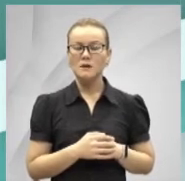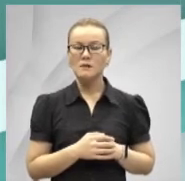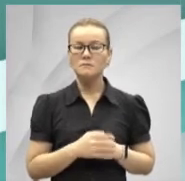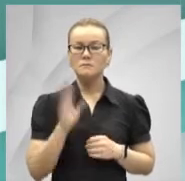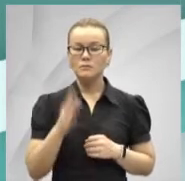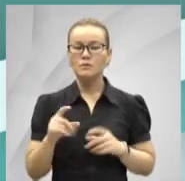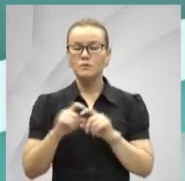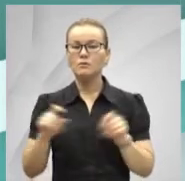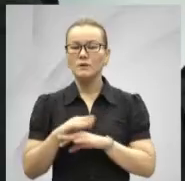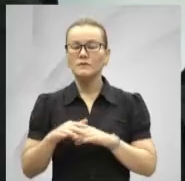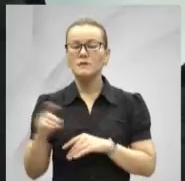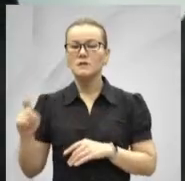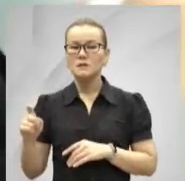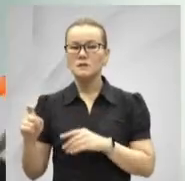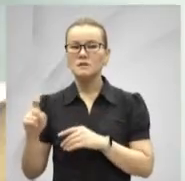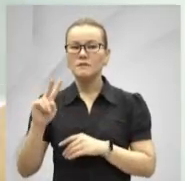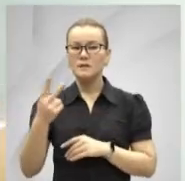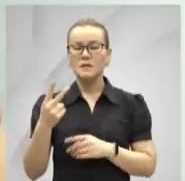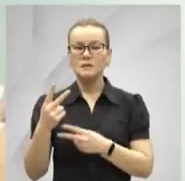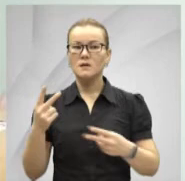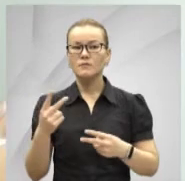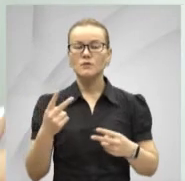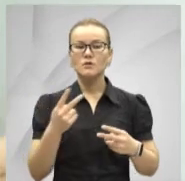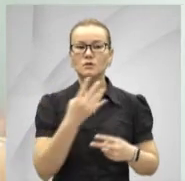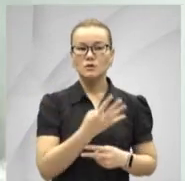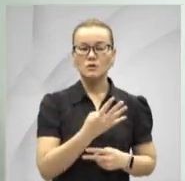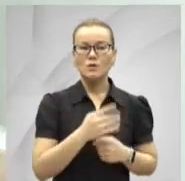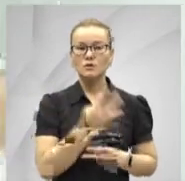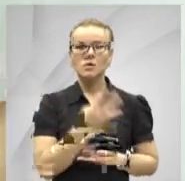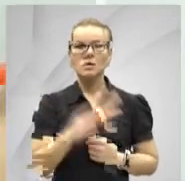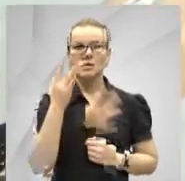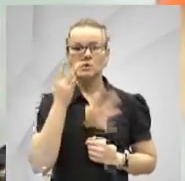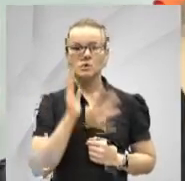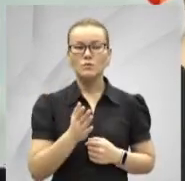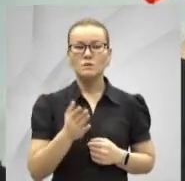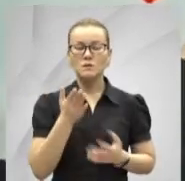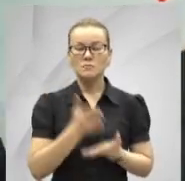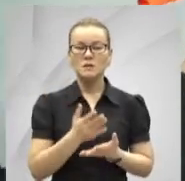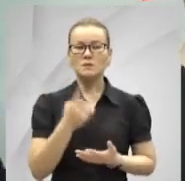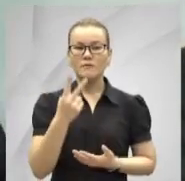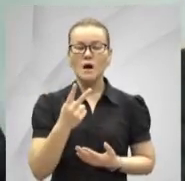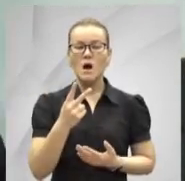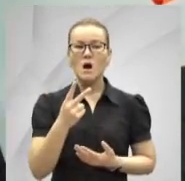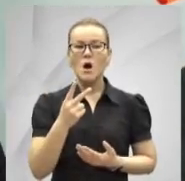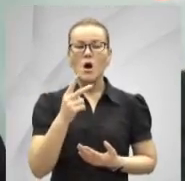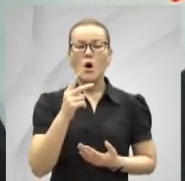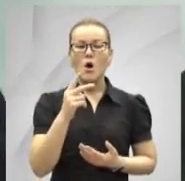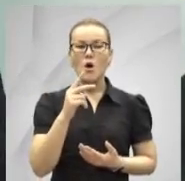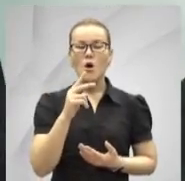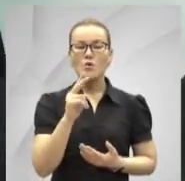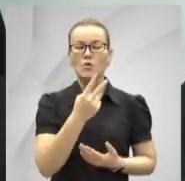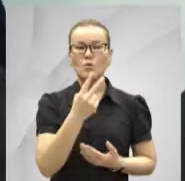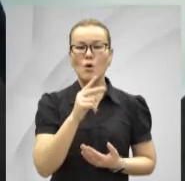Получим уравнение х в квадрате равно 4, которое будет иметь два корня.